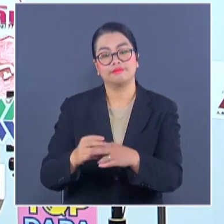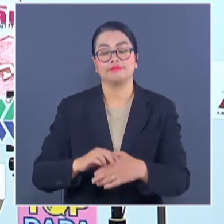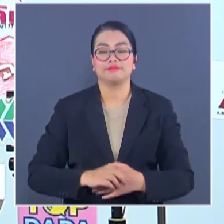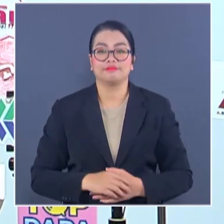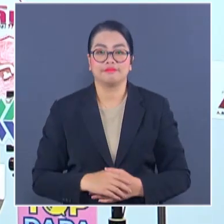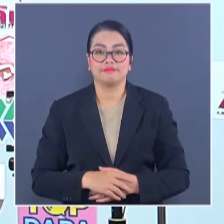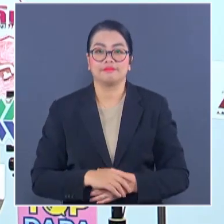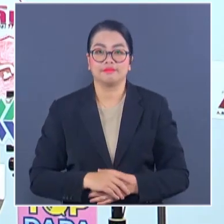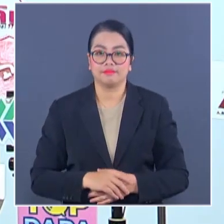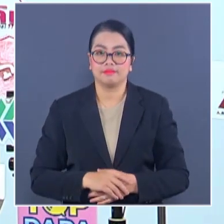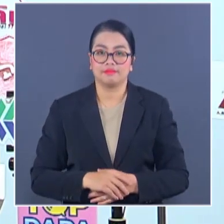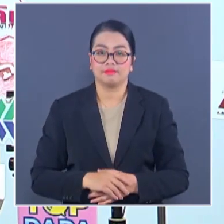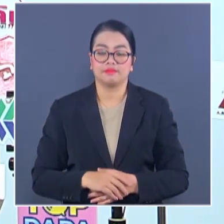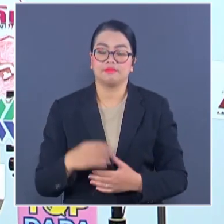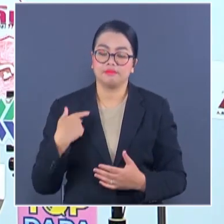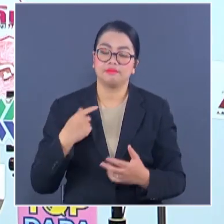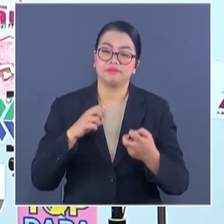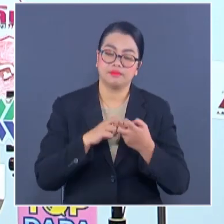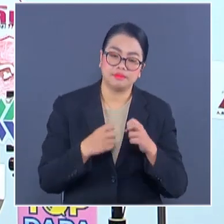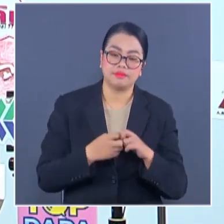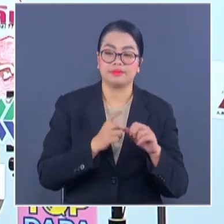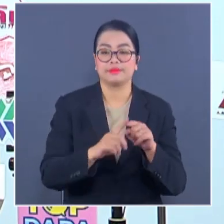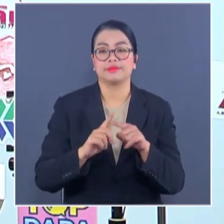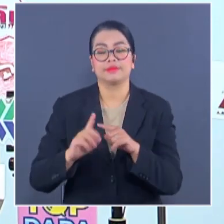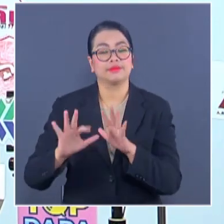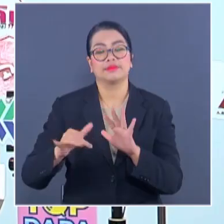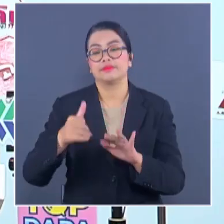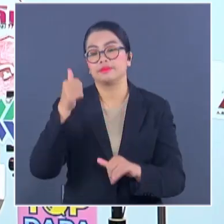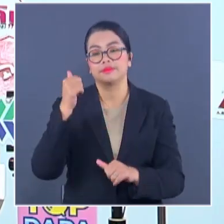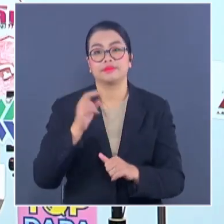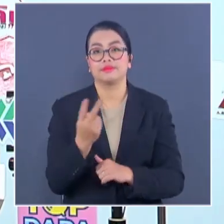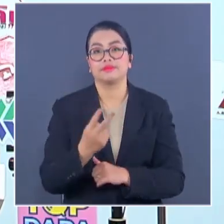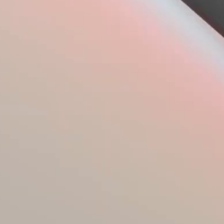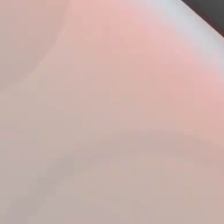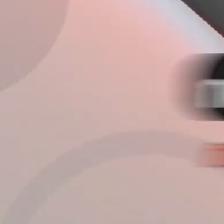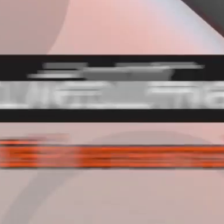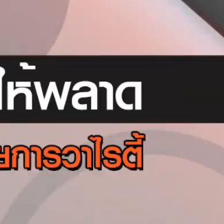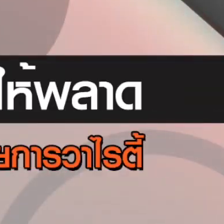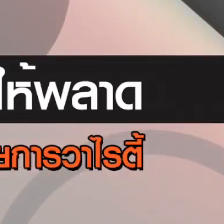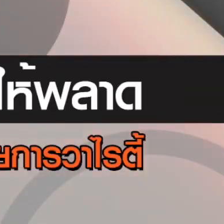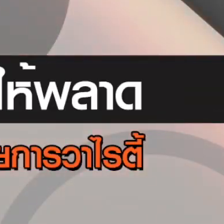ตัดสินใจเองดีกว่าไม่ว่าจะเกิดอะไรขึ้นไม่ว่าเขาจะตัดสินใจยังไงผมว่ามันดีที่สุดสำหรับทั้งสองคนแล้ว